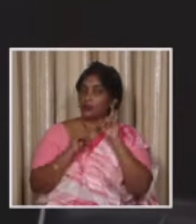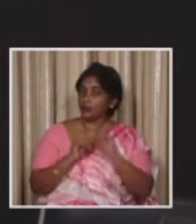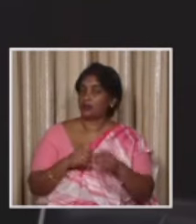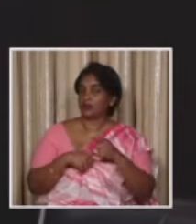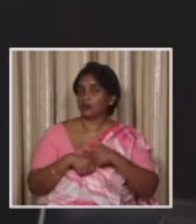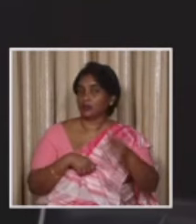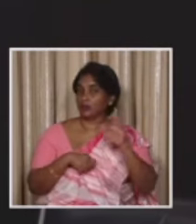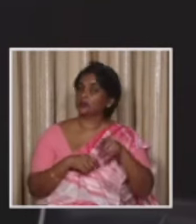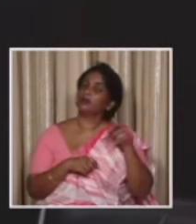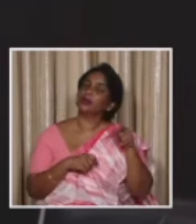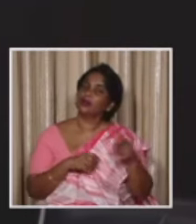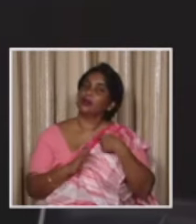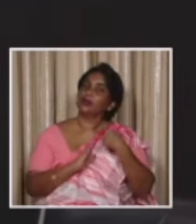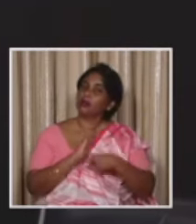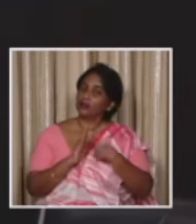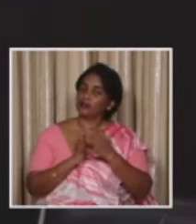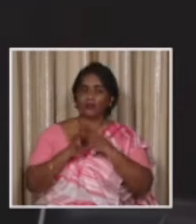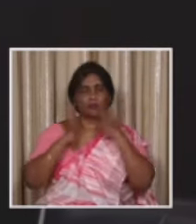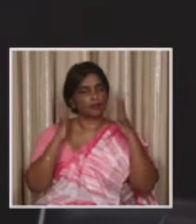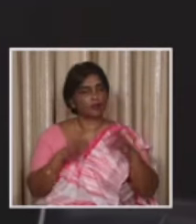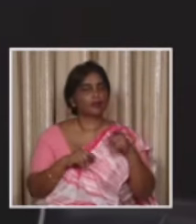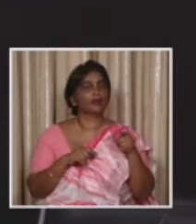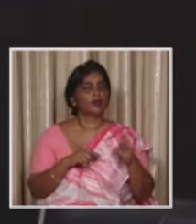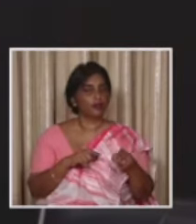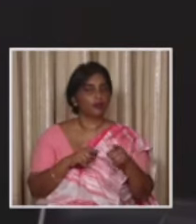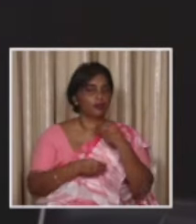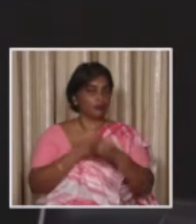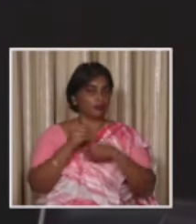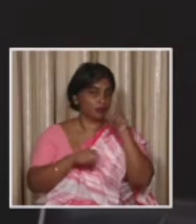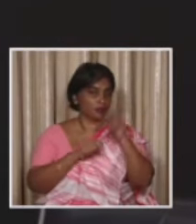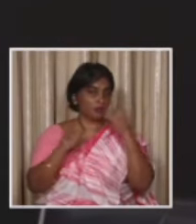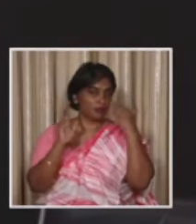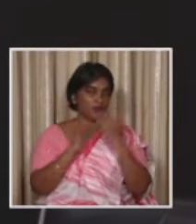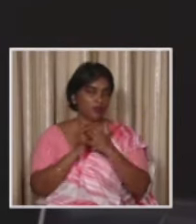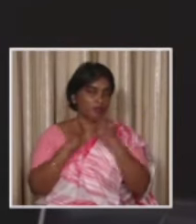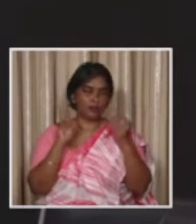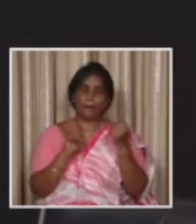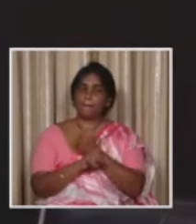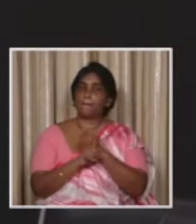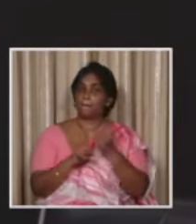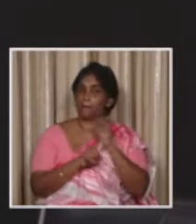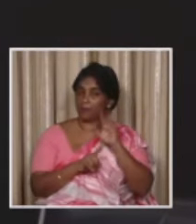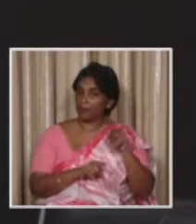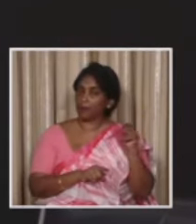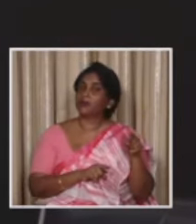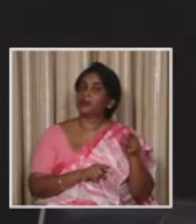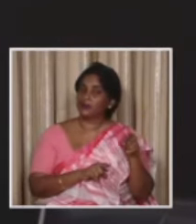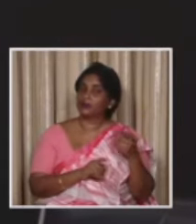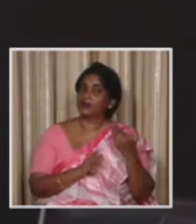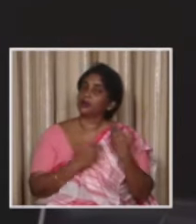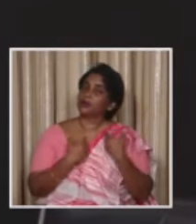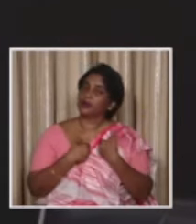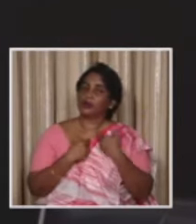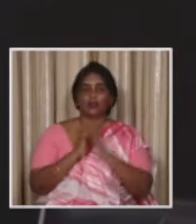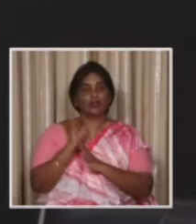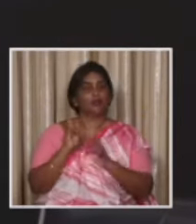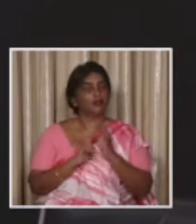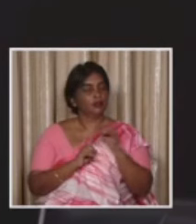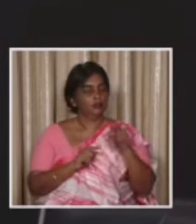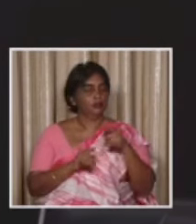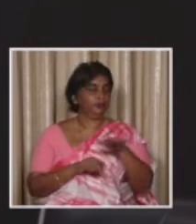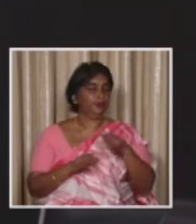තත්ත්වයක් තුළ අපේ රටේ විශාල වශයෙන් මේ ආයෝජන සඳහා විශාල බලපෑමක් තිබ්බේ අපේ මන්ත්‍රීතුමනි